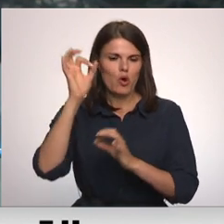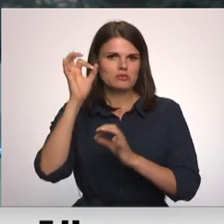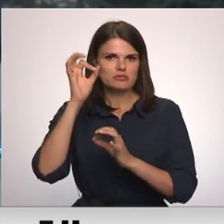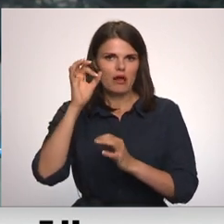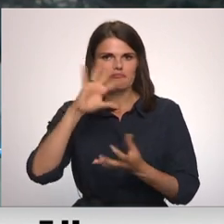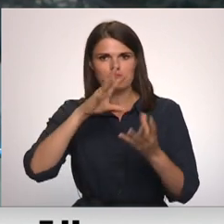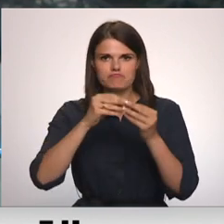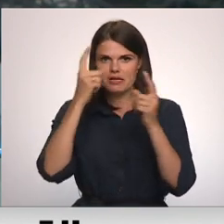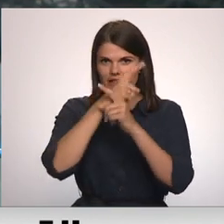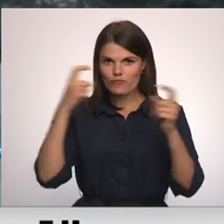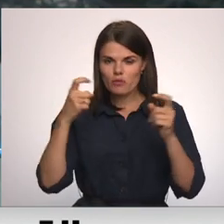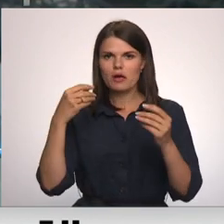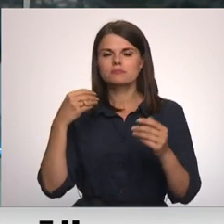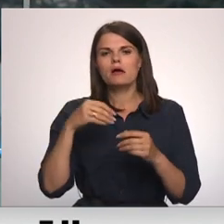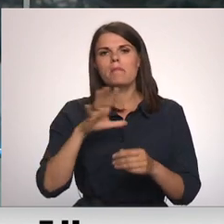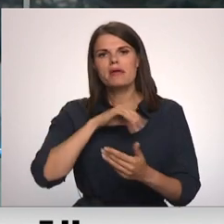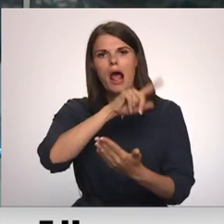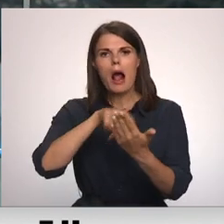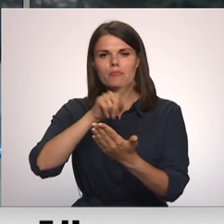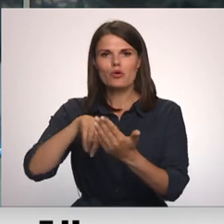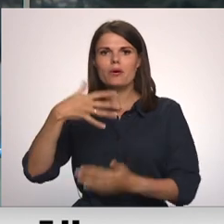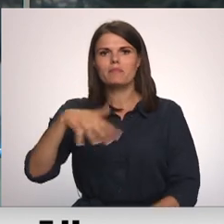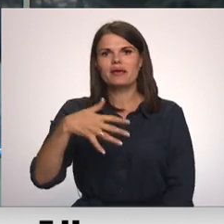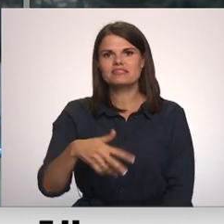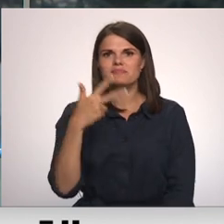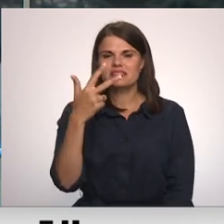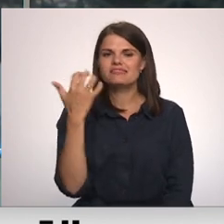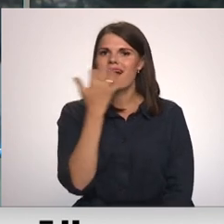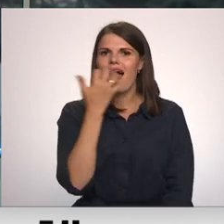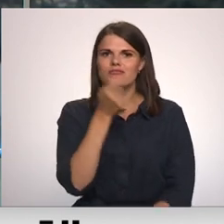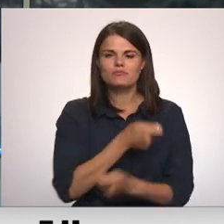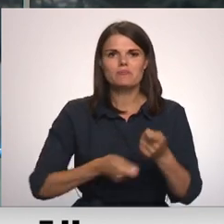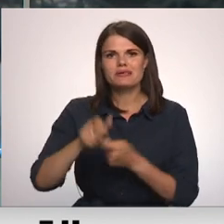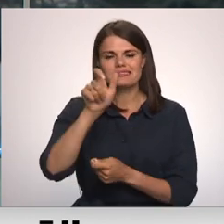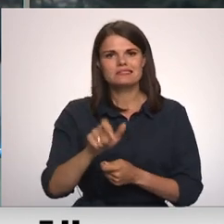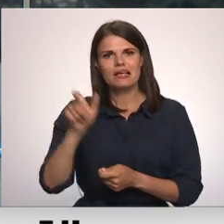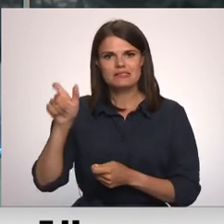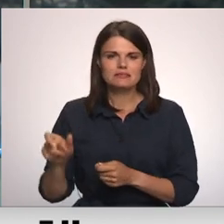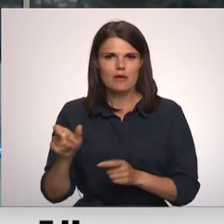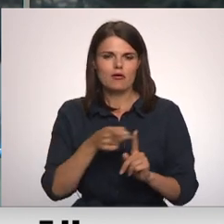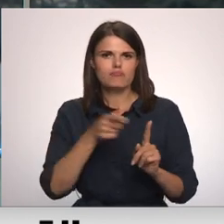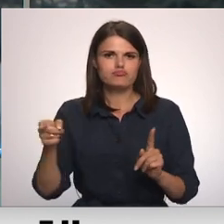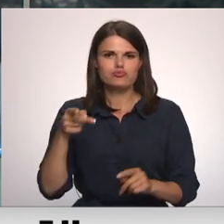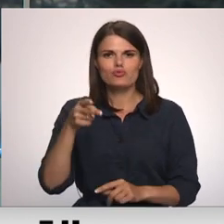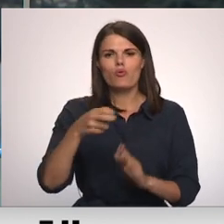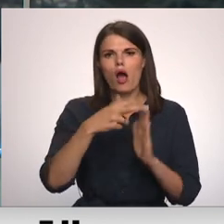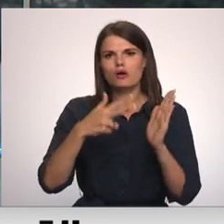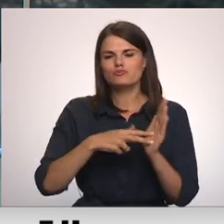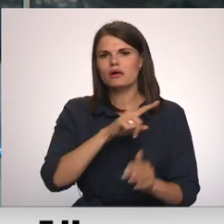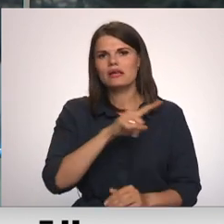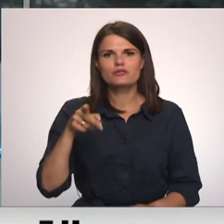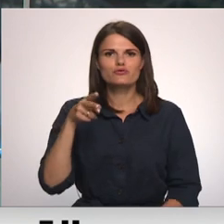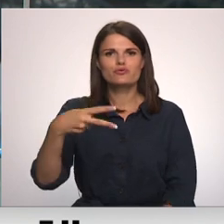Vērtējums sniedza 53 ārvalstu investori par laika posmu no 2018. Līdz 2021.